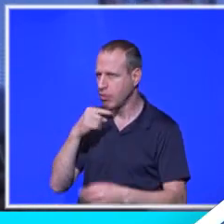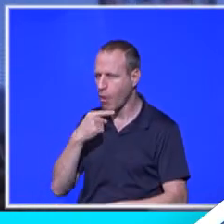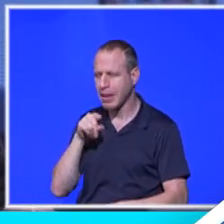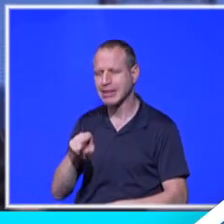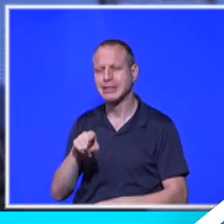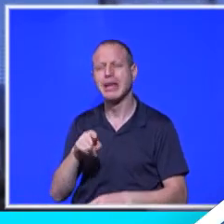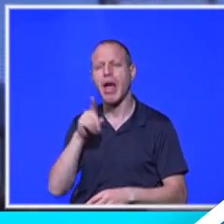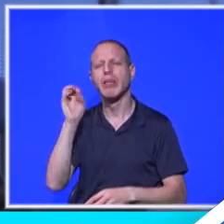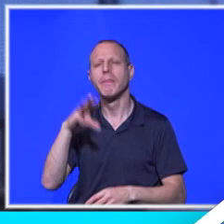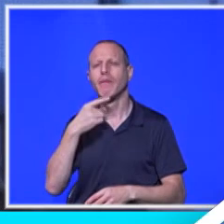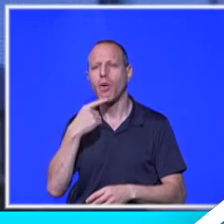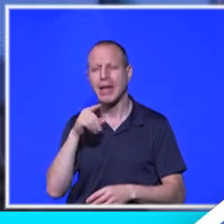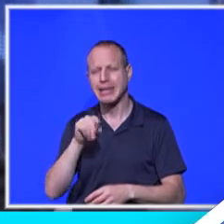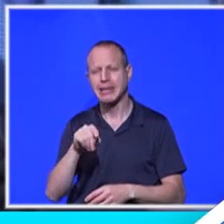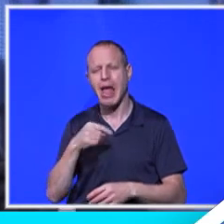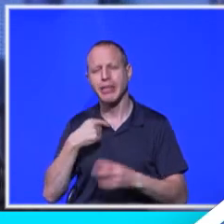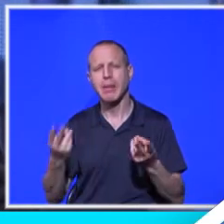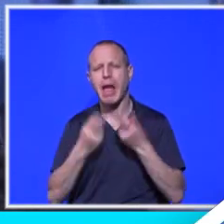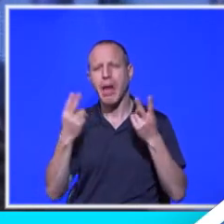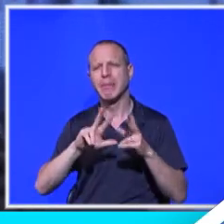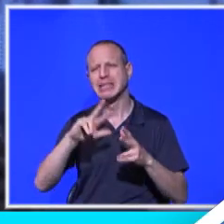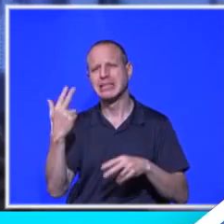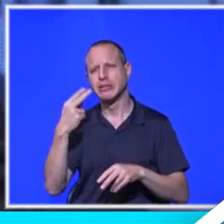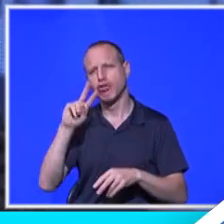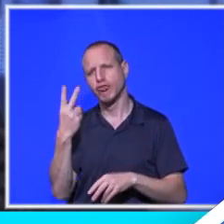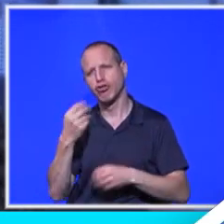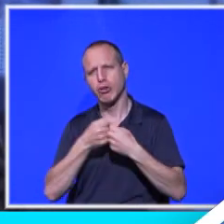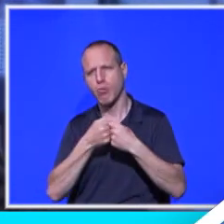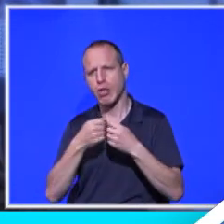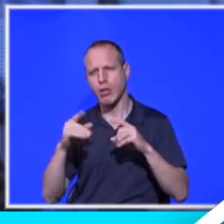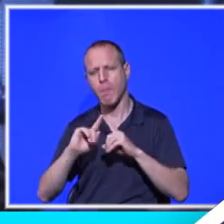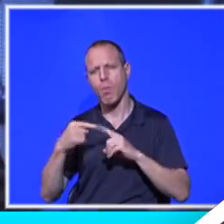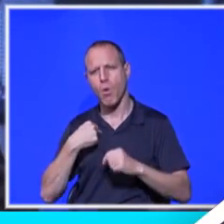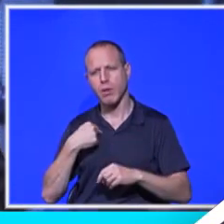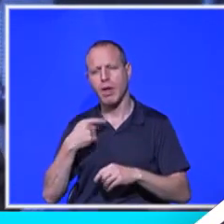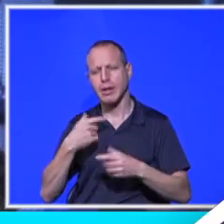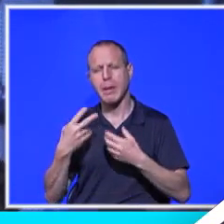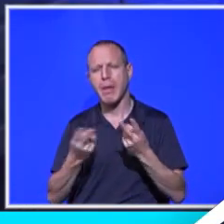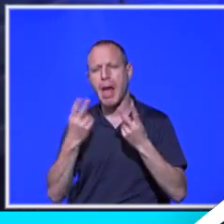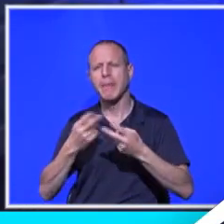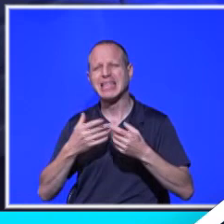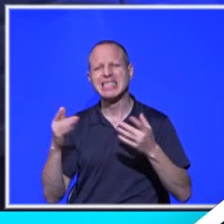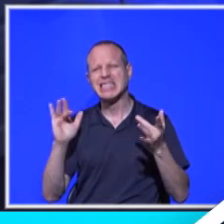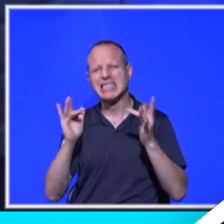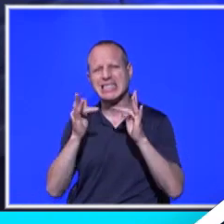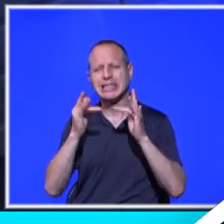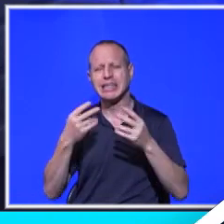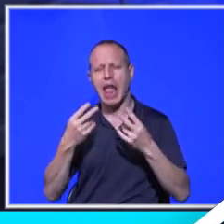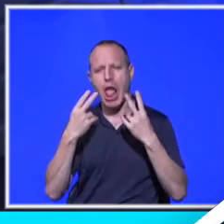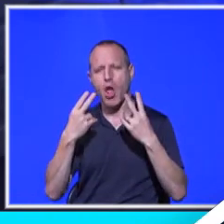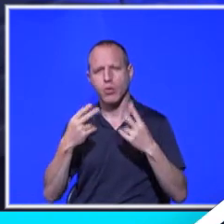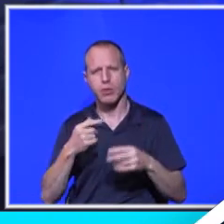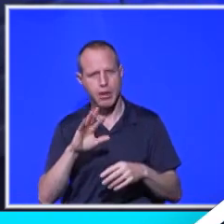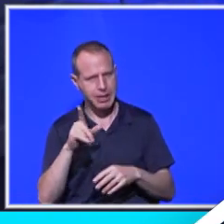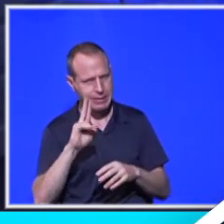כי אתה בא ואומר לי, אני מחפש... את הצד השני שיתמודד מולי, כי אני מחפש את היריב הראוי. את שואלת אותי איך זה צריך להיראות בדמוקרטיה טובה, אני רוצה